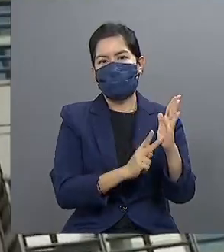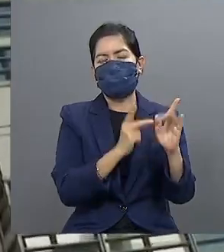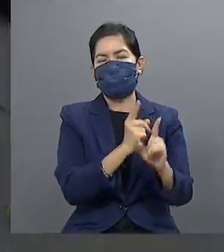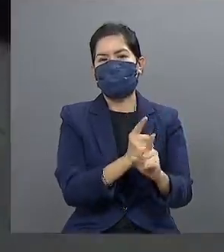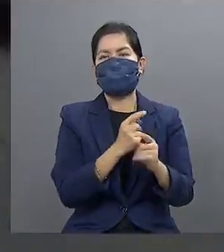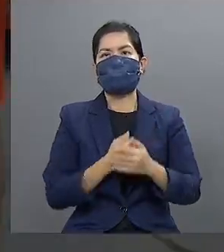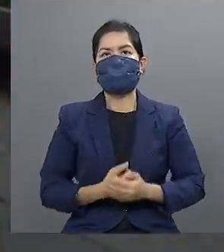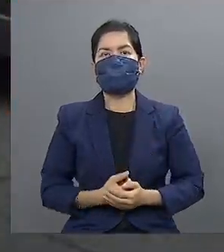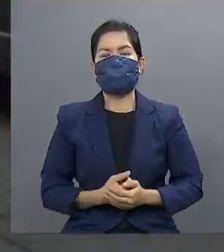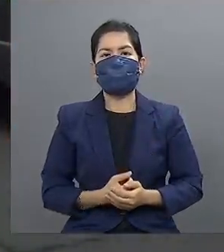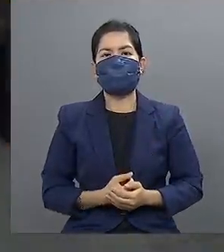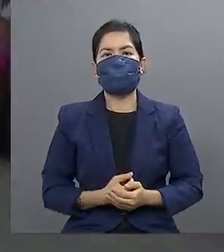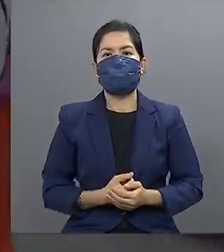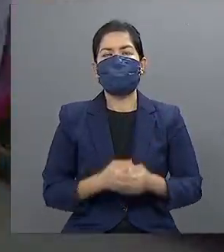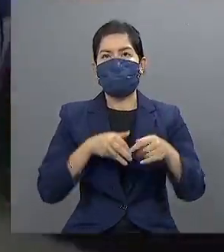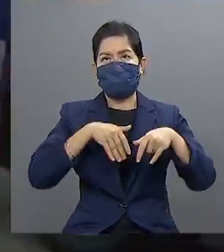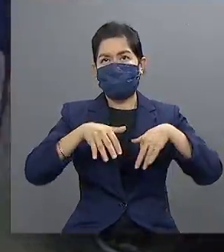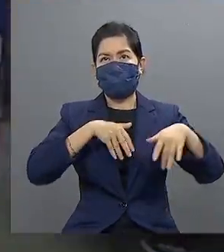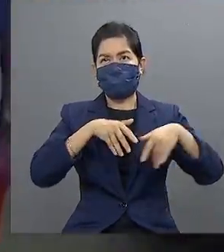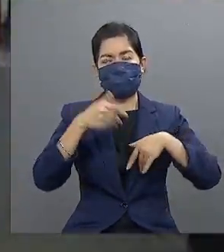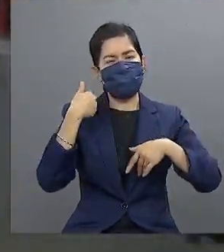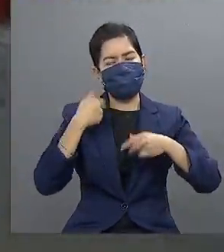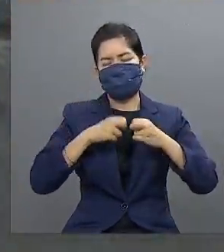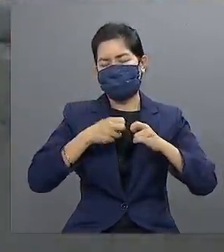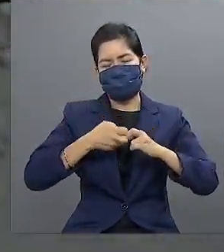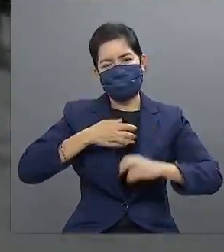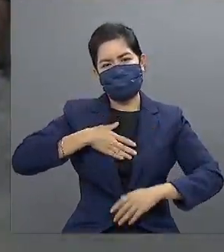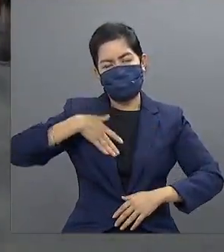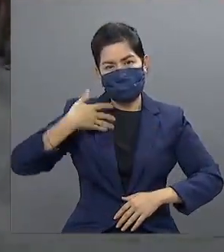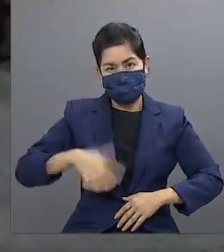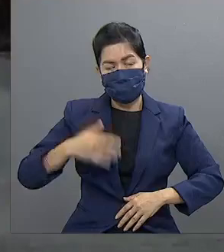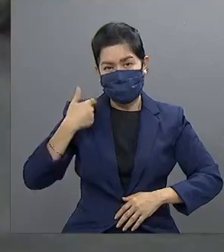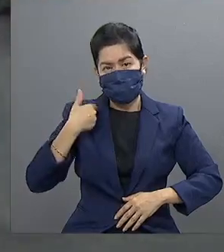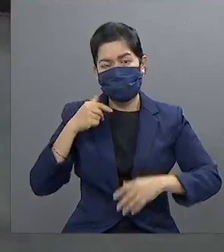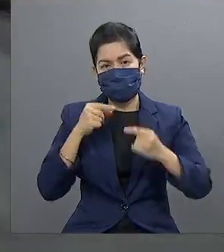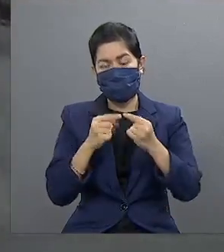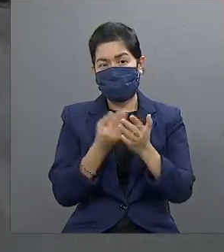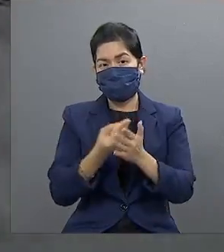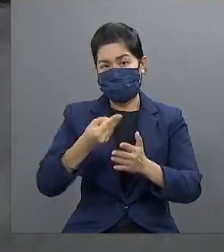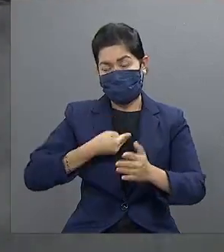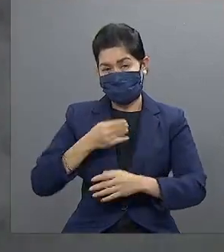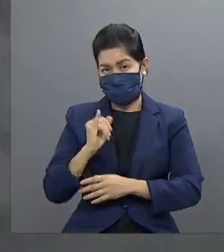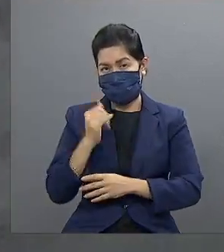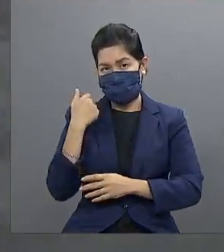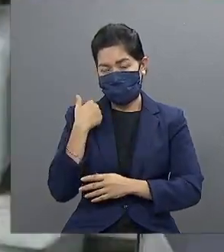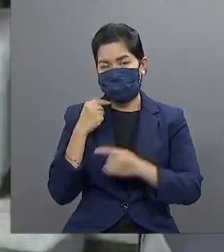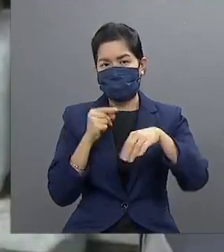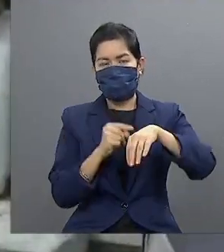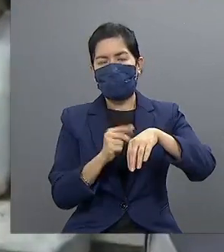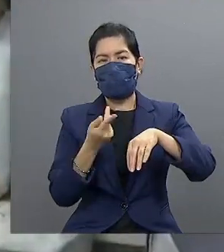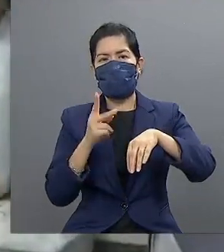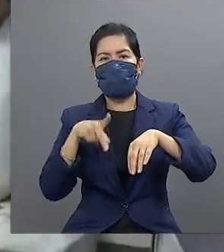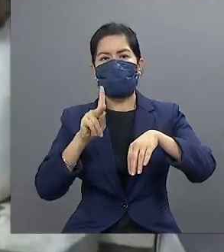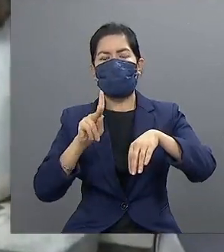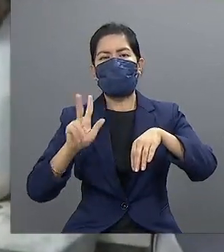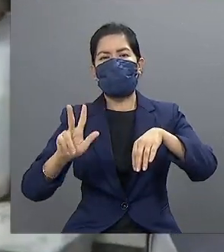ผู้เอาประกันภัยที่ได้รับความเสียหายนะคะคปภ.ได้จัดตั้งศูนย์ให้คำแนะนำรับเรื่องร้องเรียนทั้งส่วนกลางและสำนักงานส่วนภูมิ